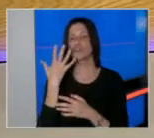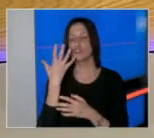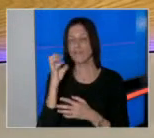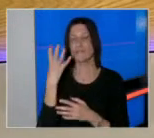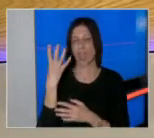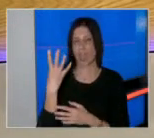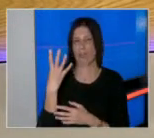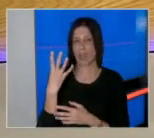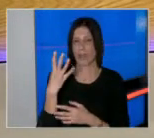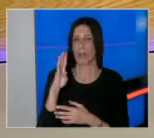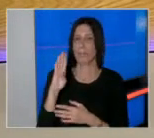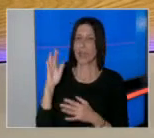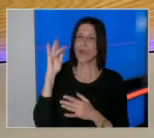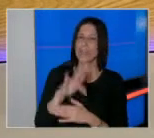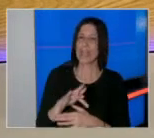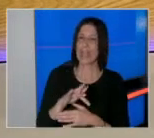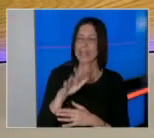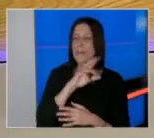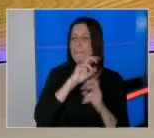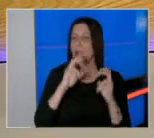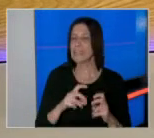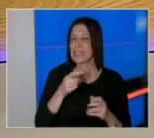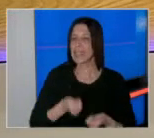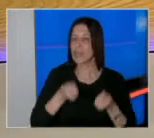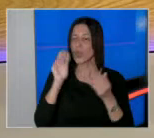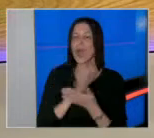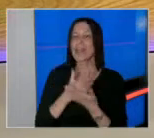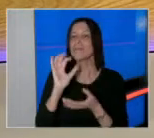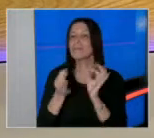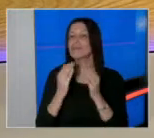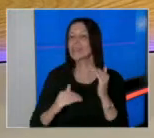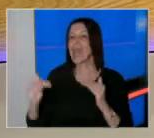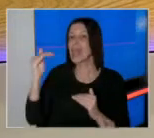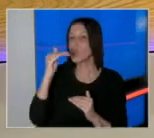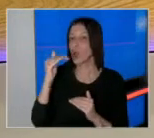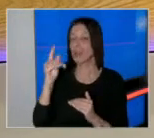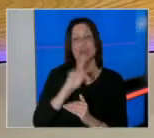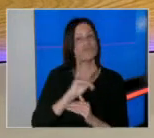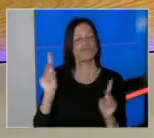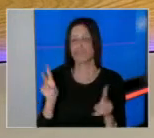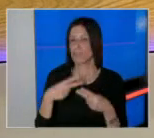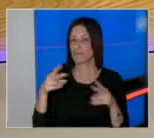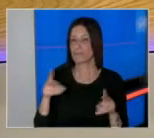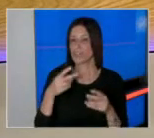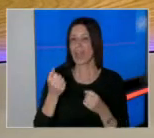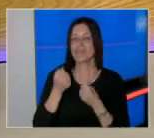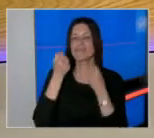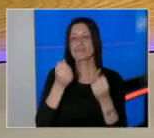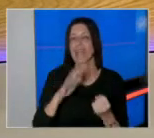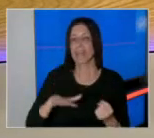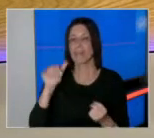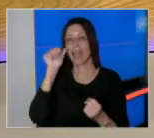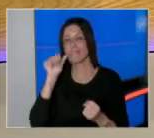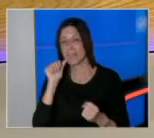1954. בראון נגד מועצת החינוך, בה החליט בית המשפט העליון שלא ניתן יהיה להסיע ילדים